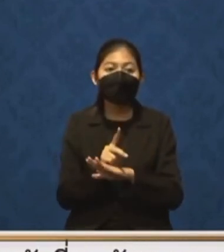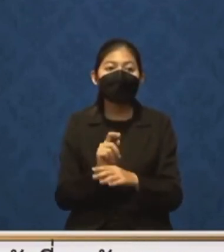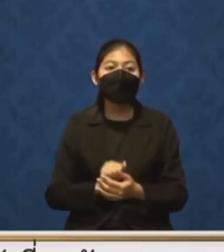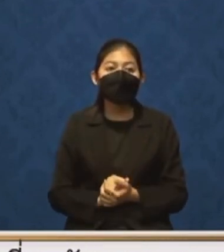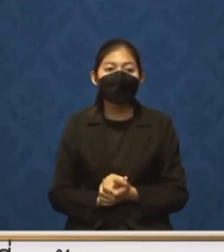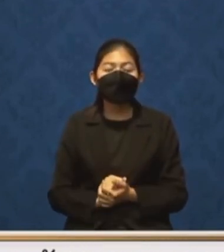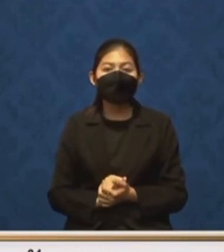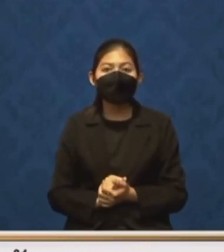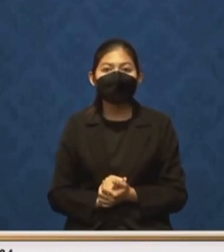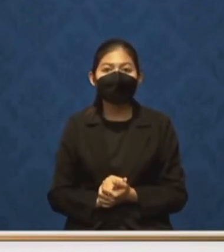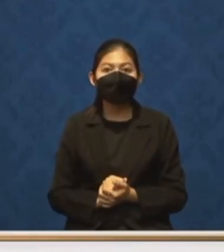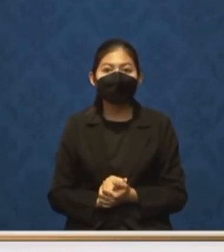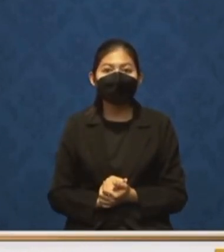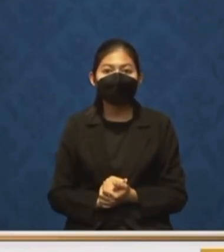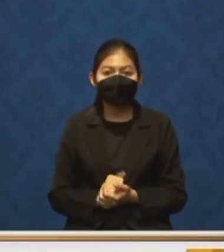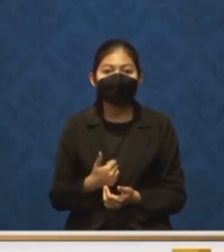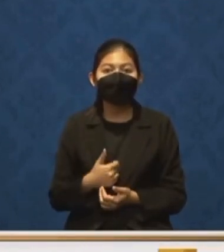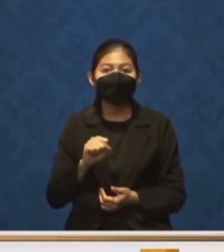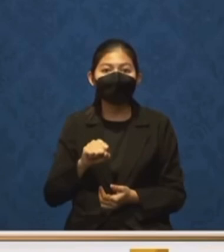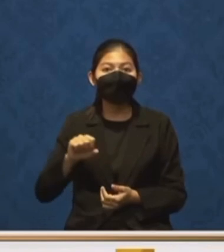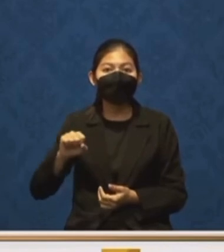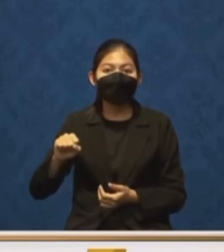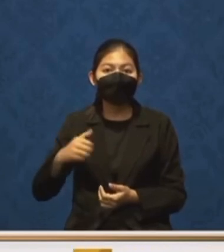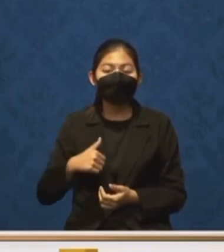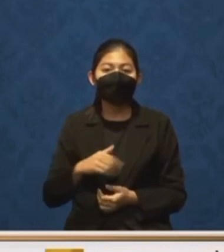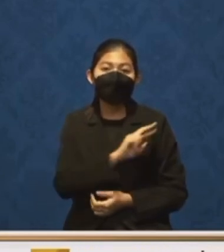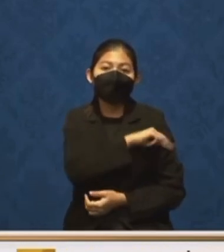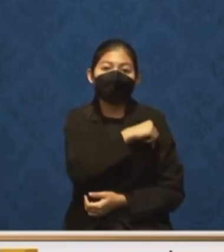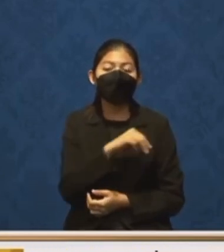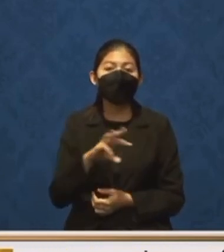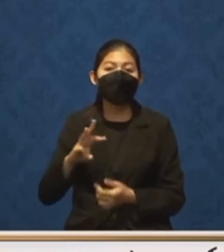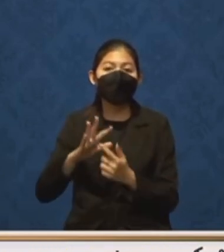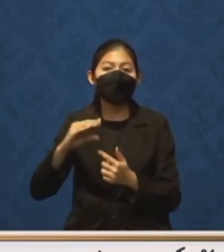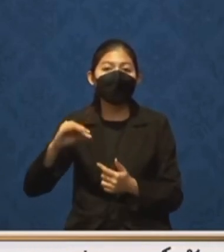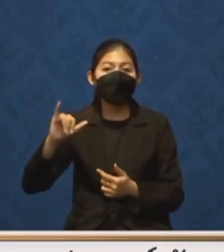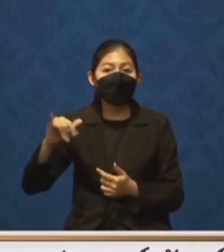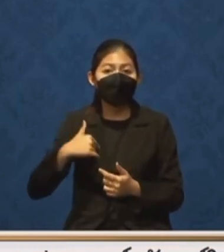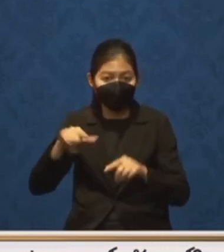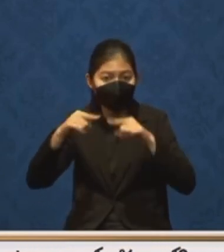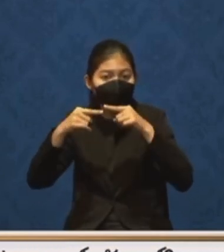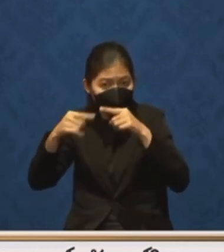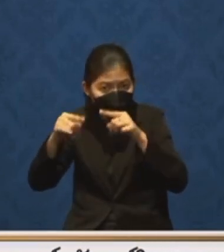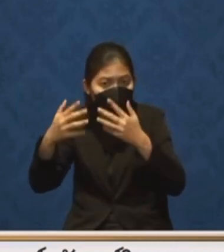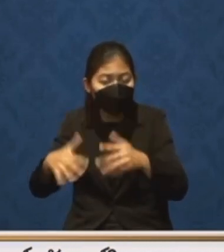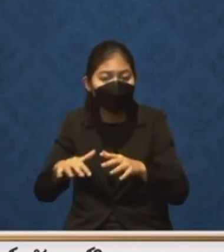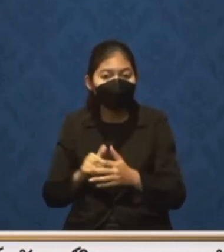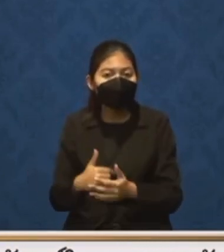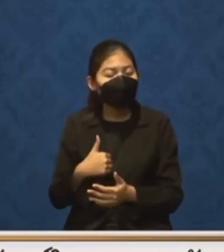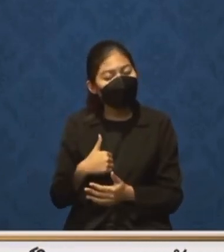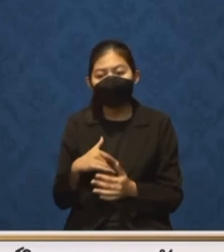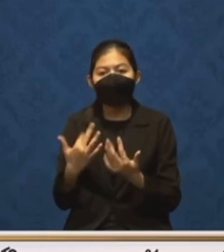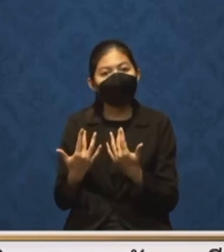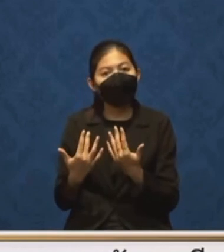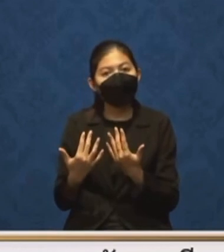ในส่นของท่านสมาชิคภาคเก้าไกลคุหมอวายโะ ผมได้ต่อไปแล้วครั่าเราไมสามารถรอ